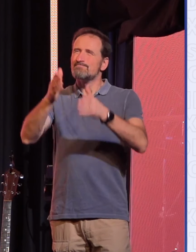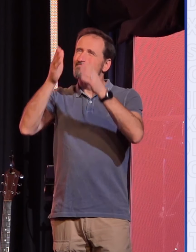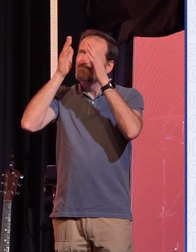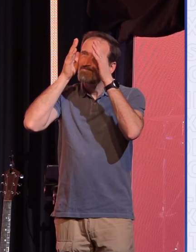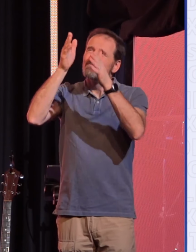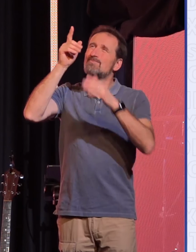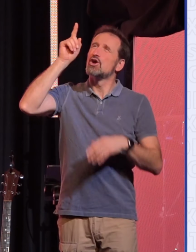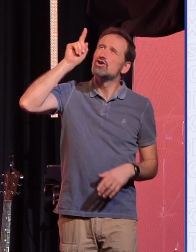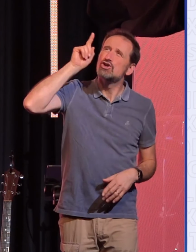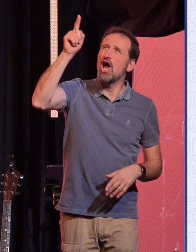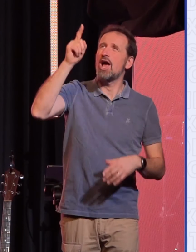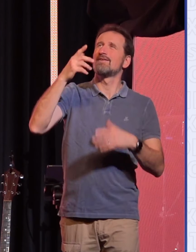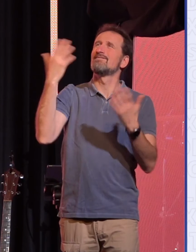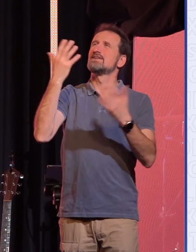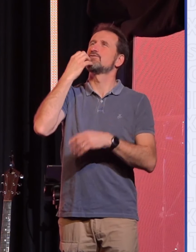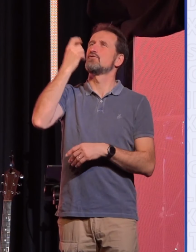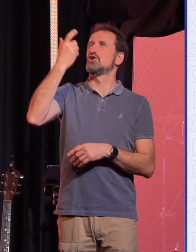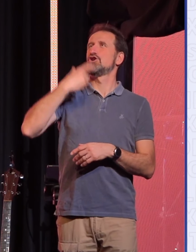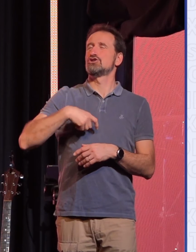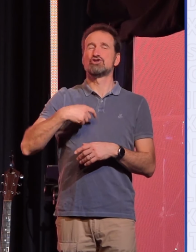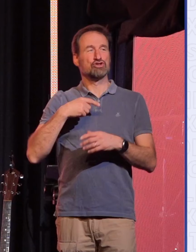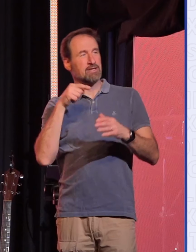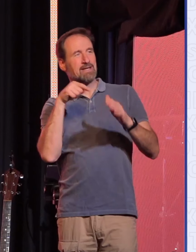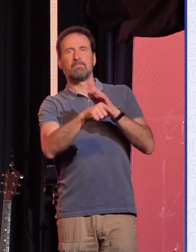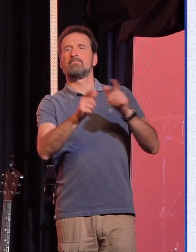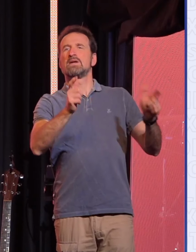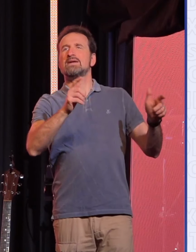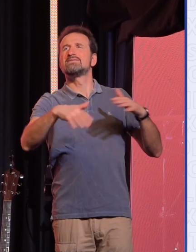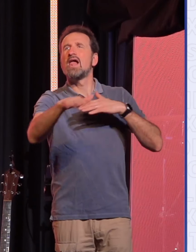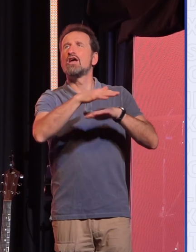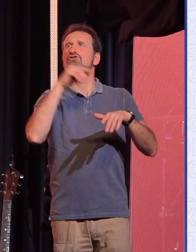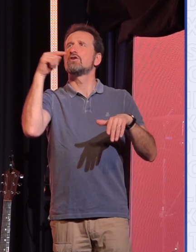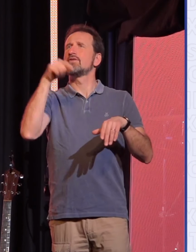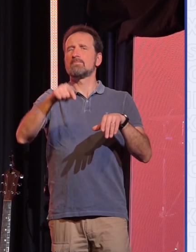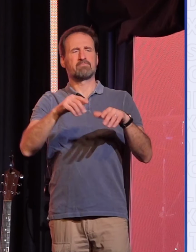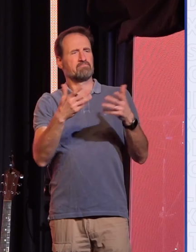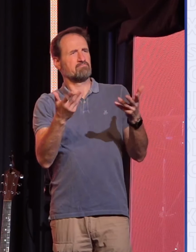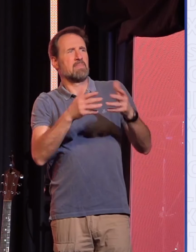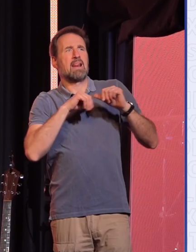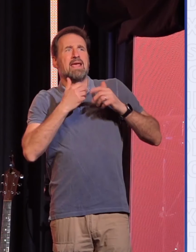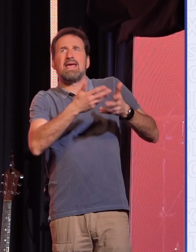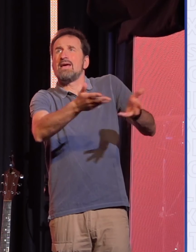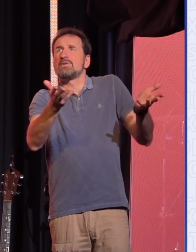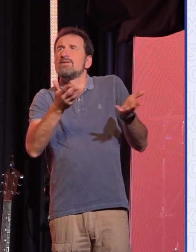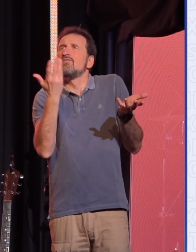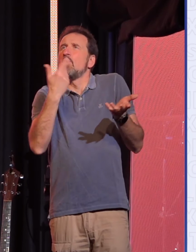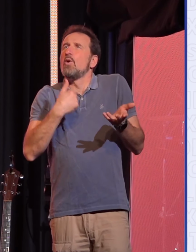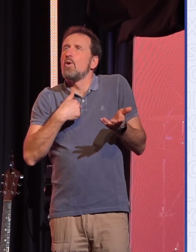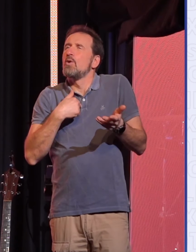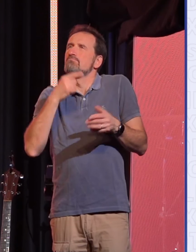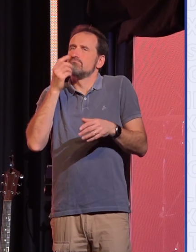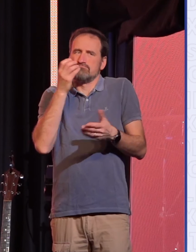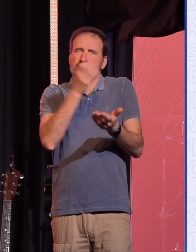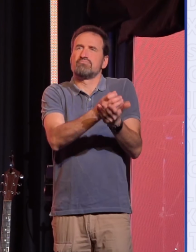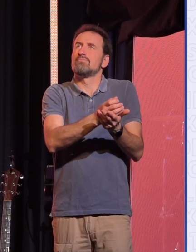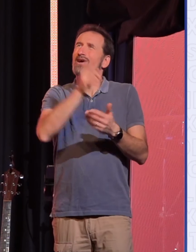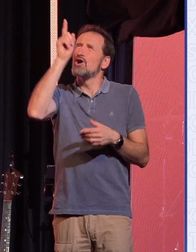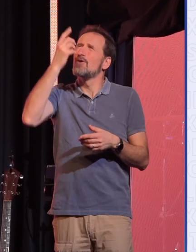und dass wir als Kirche zu 100% glauben, dass das wahr ist. Wie kann es jetzt ganz praktisch